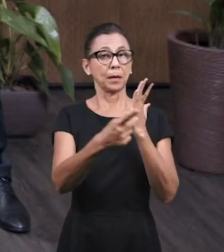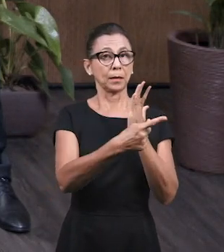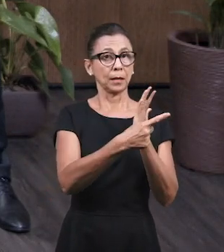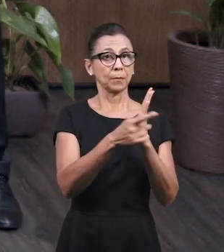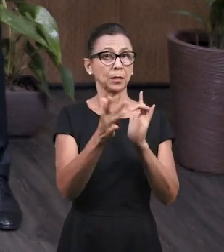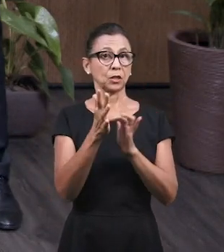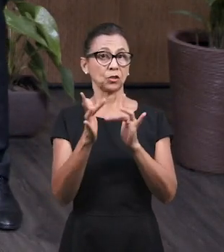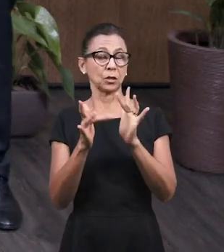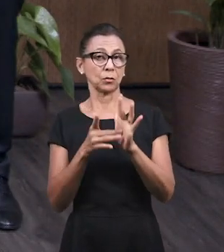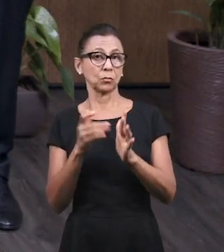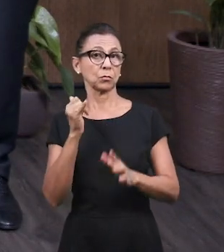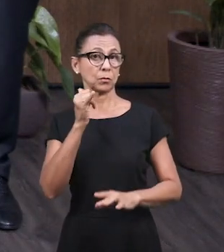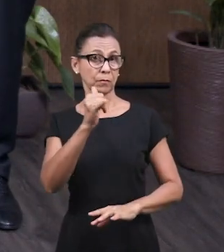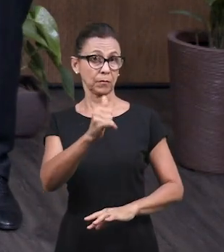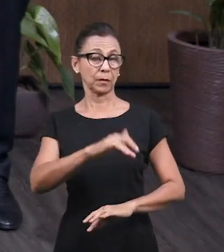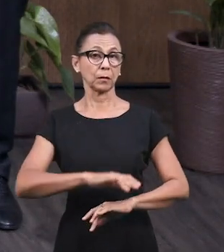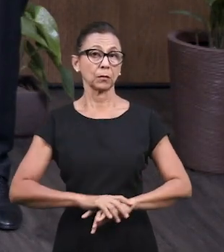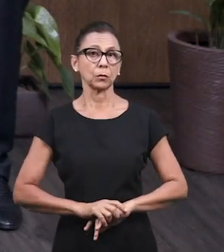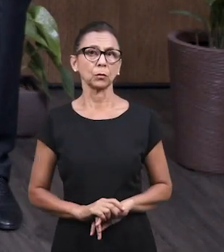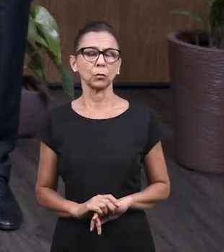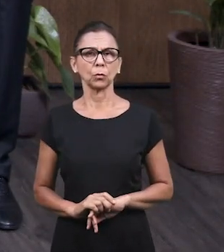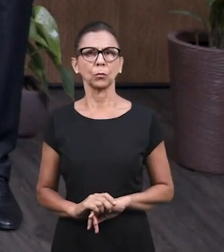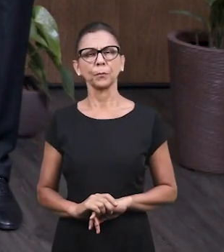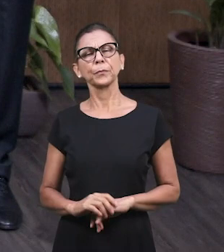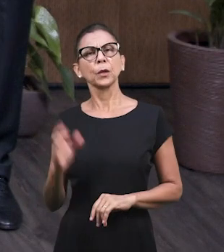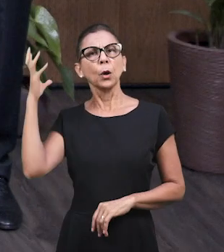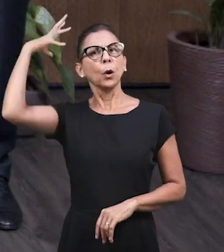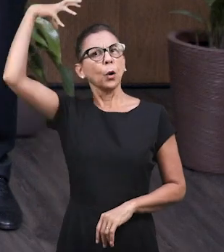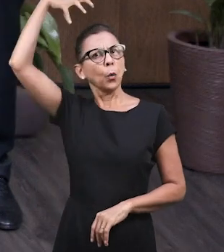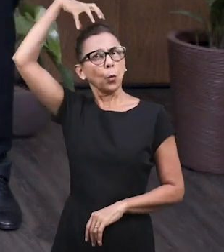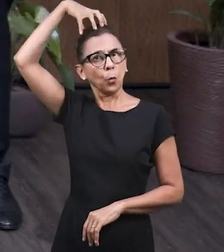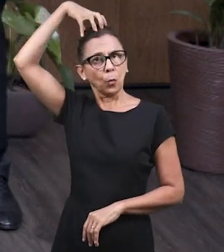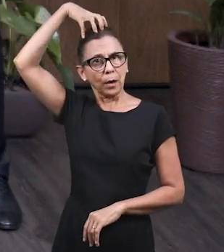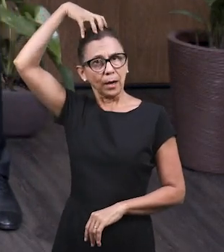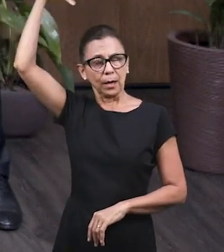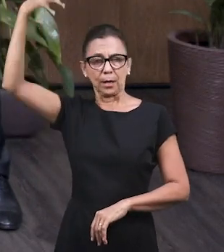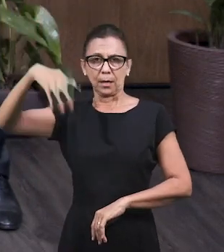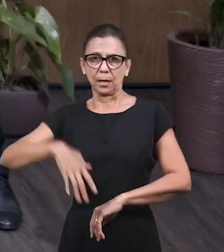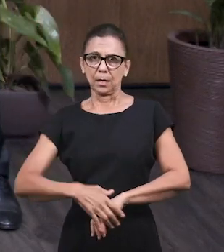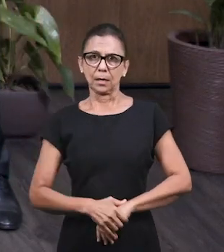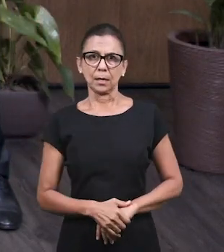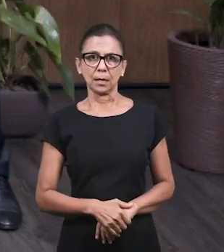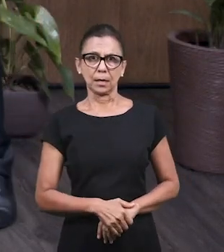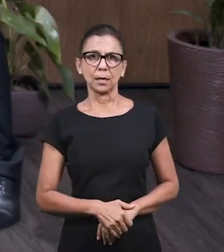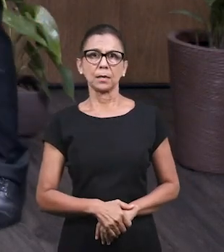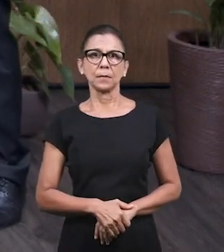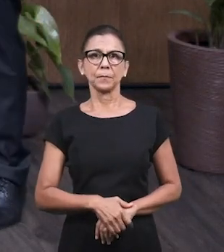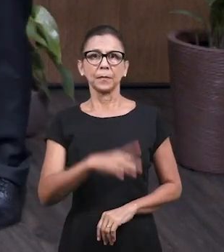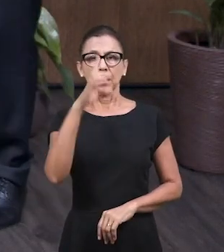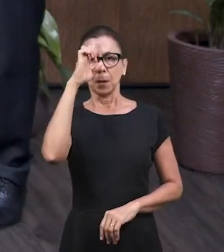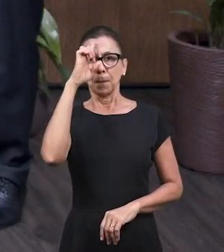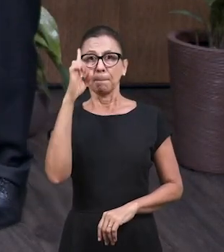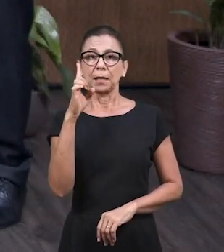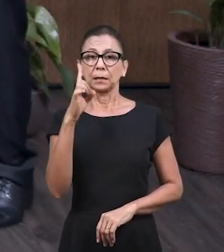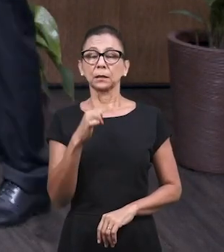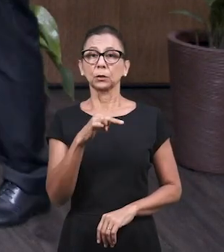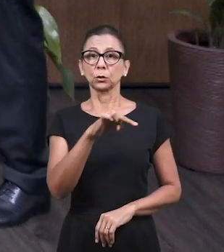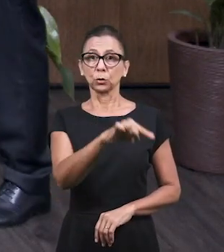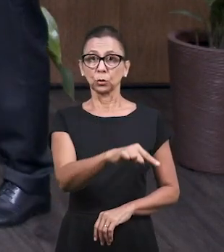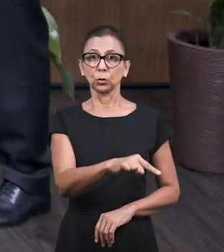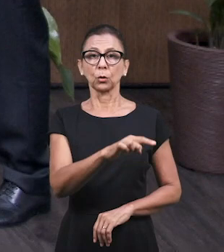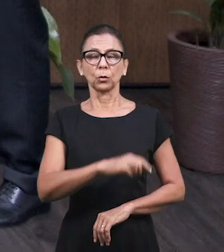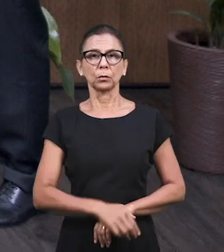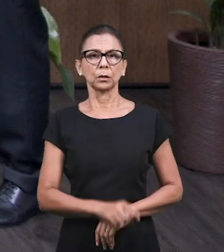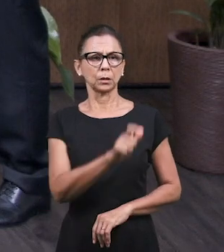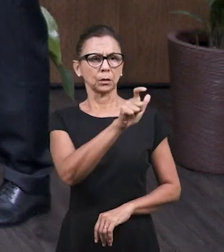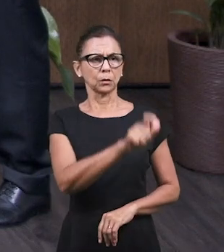encore pire, parce que dans la parabole racontée par Jésus, le créancier qui était le roi, il a